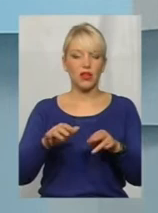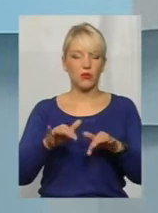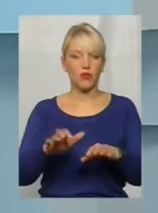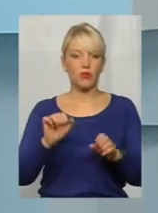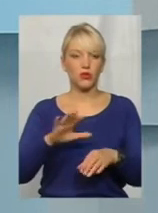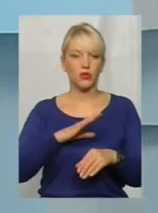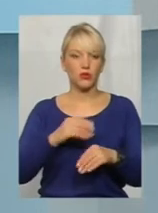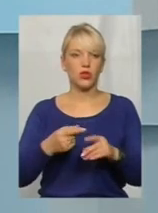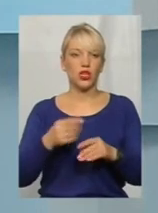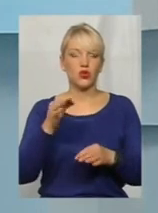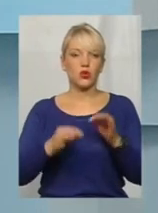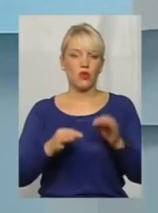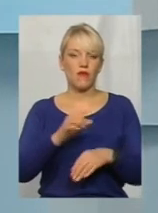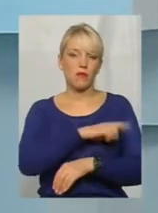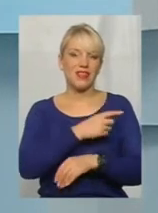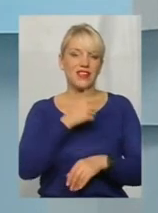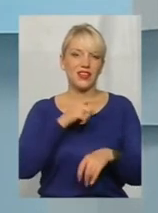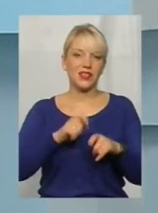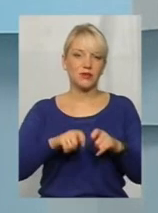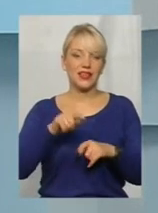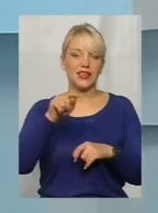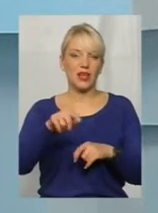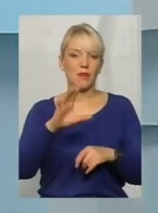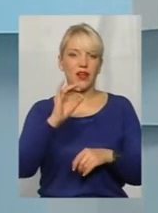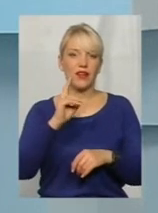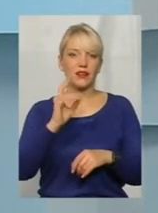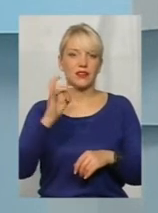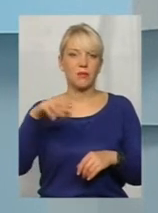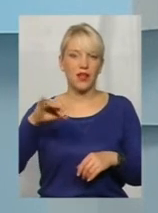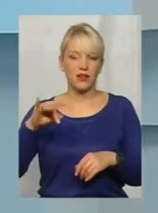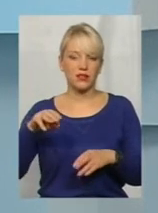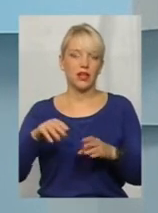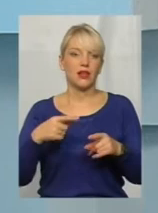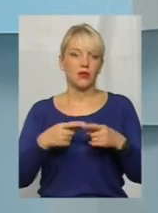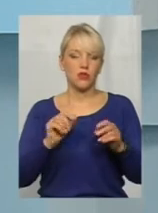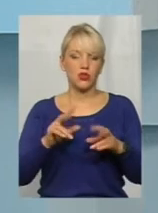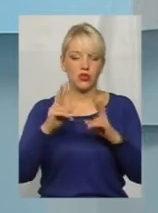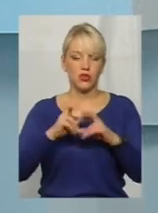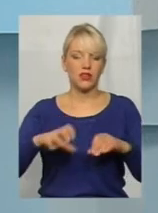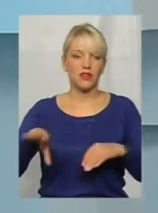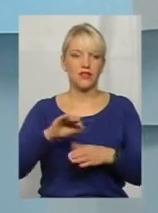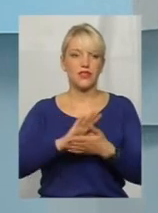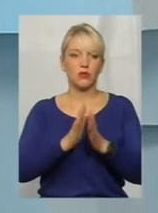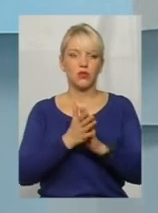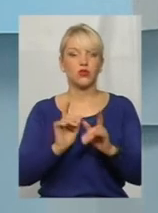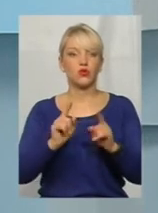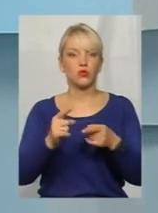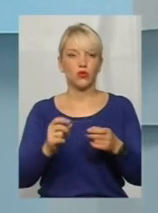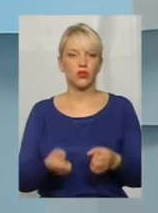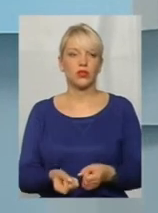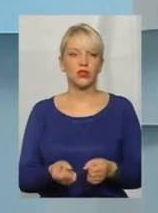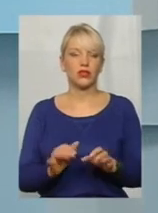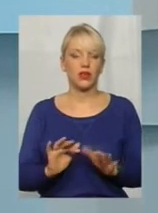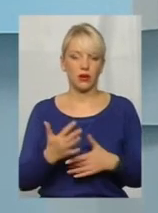проведення судово-медичної експертизи, і там вже експерт дослідить всі обставини, чому трапилась дана